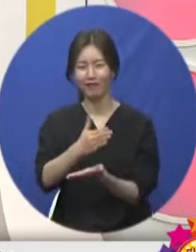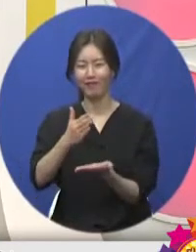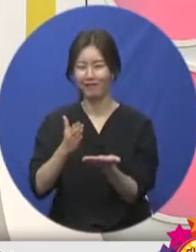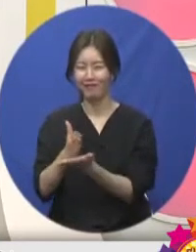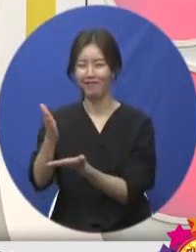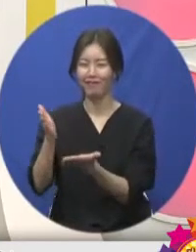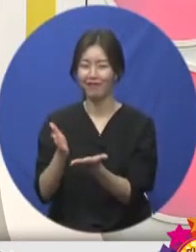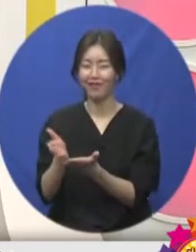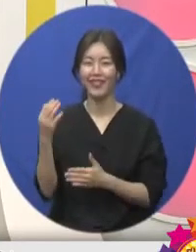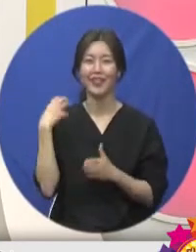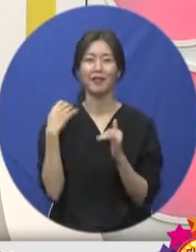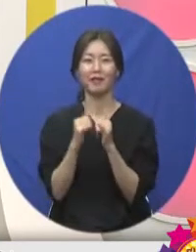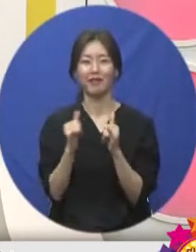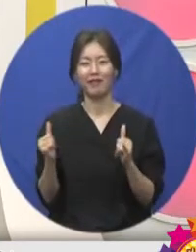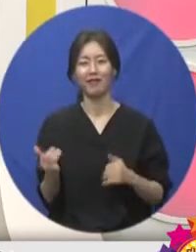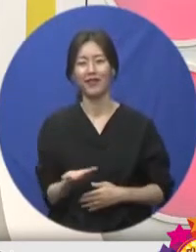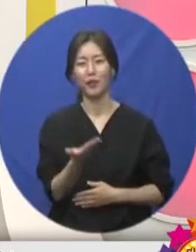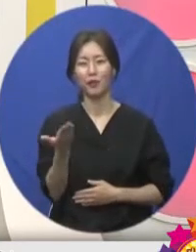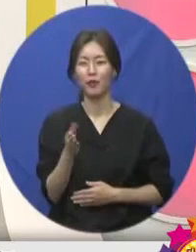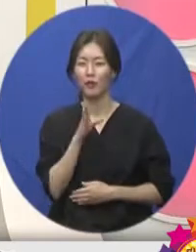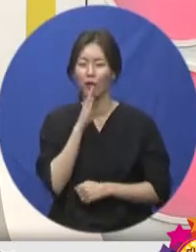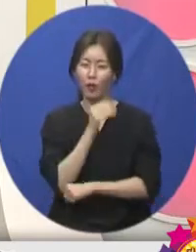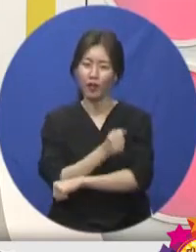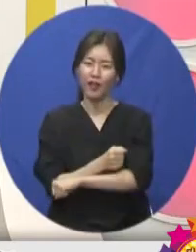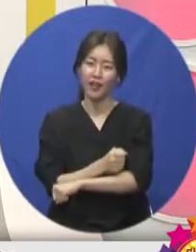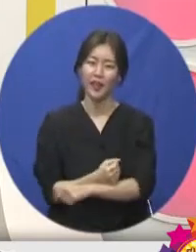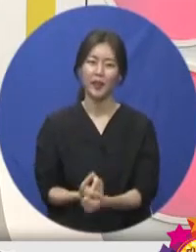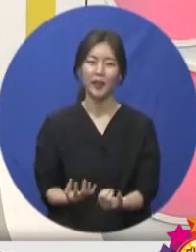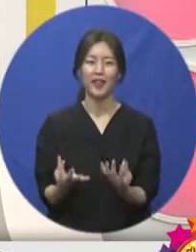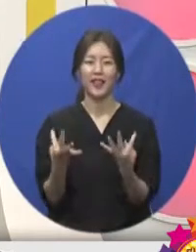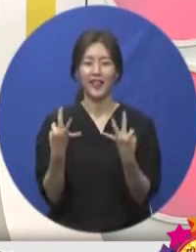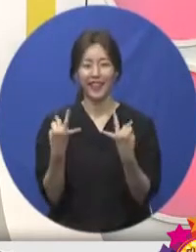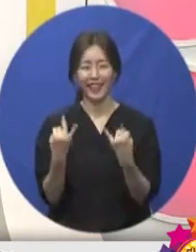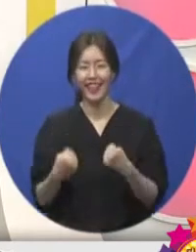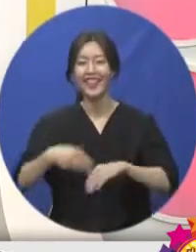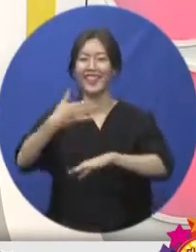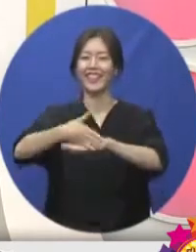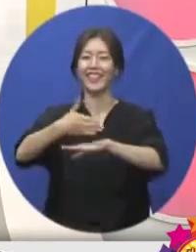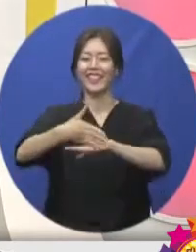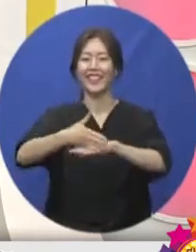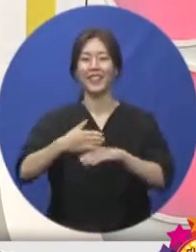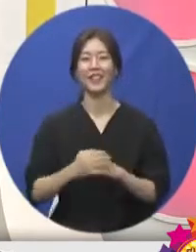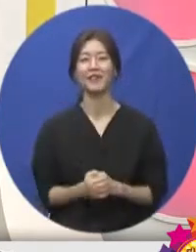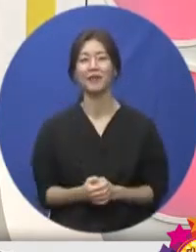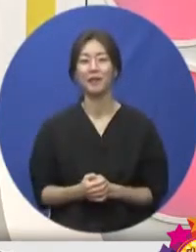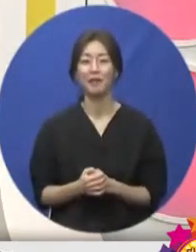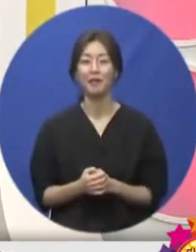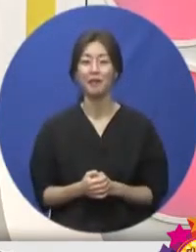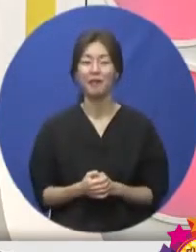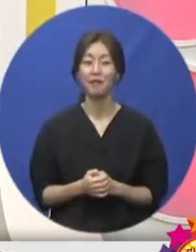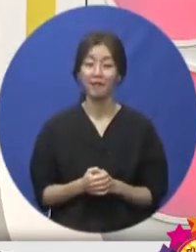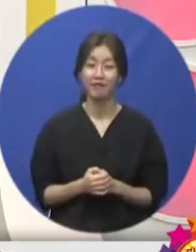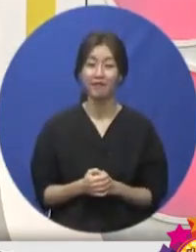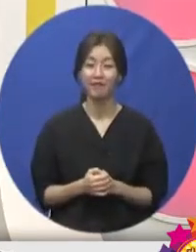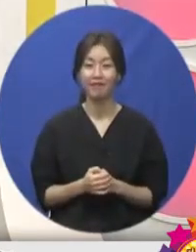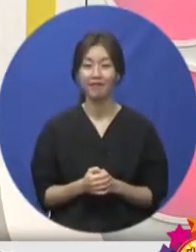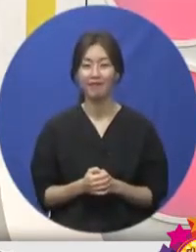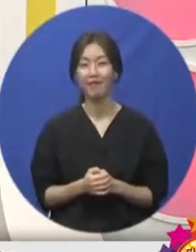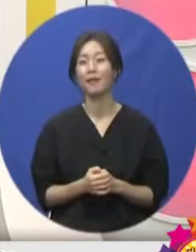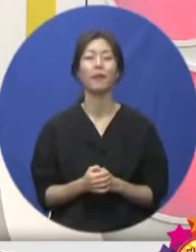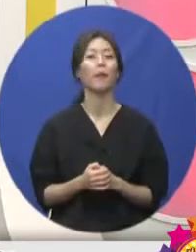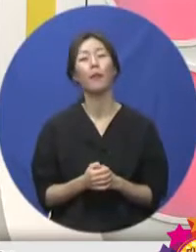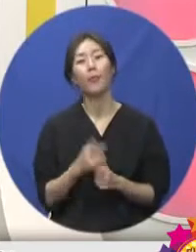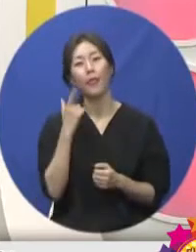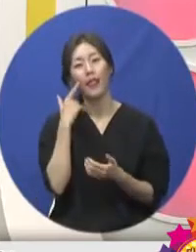수고하시는 담당자 여러분 정말 수고가 많습니다. 감사합니다. 네, 아버님. 네.